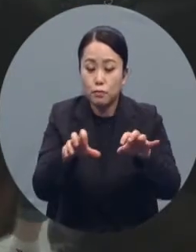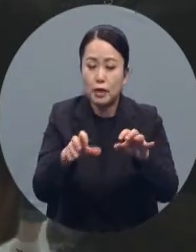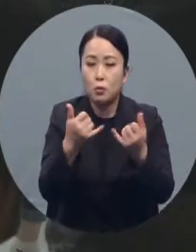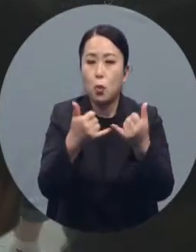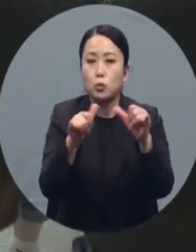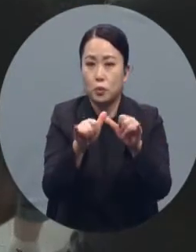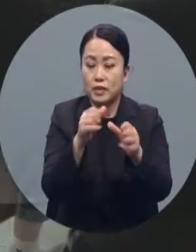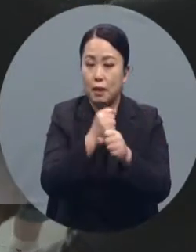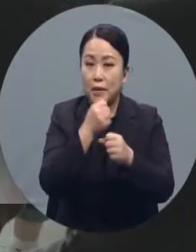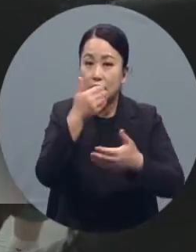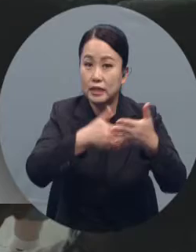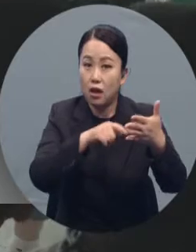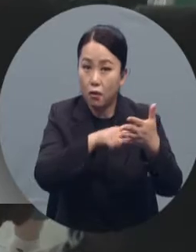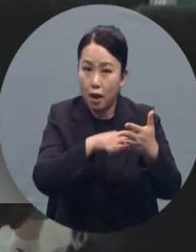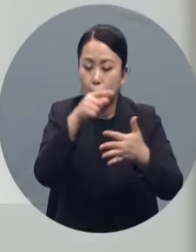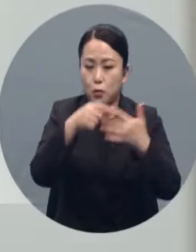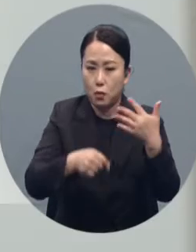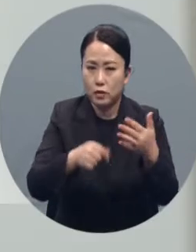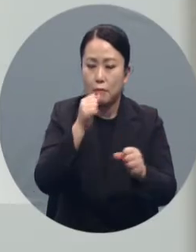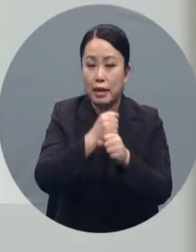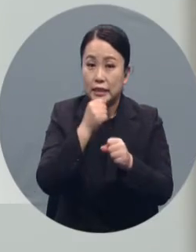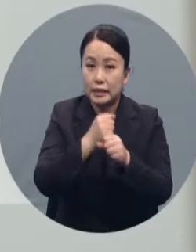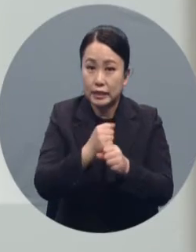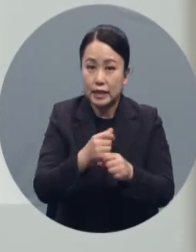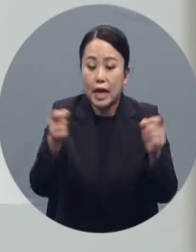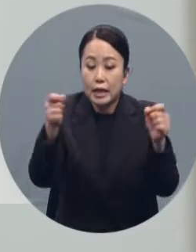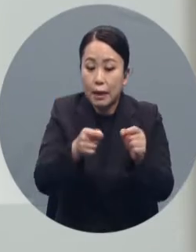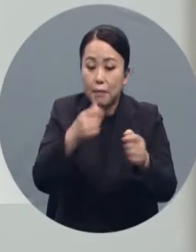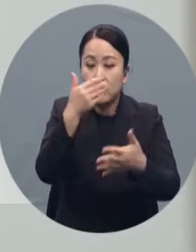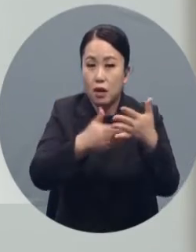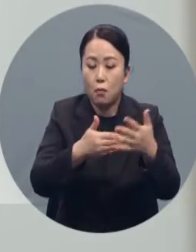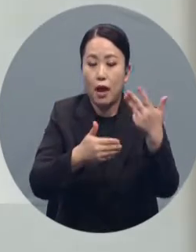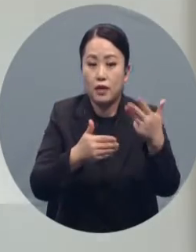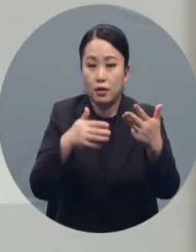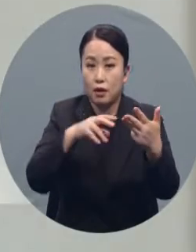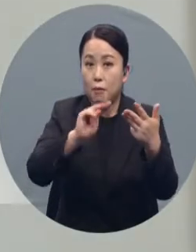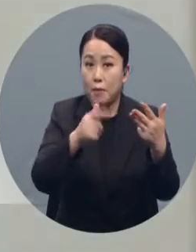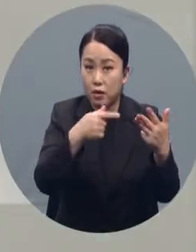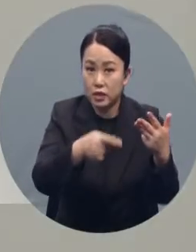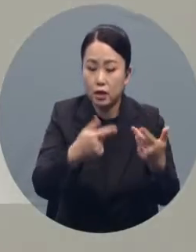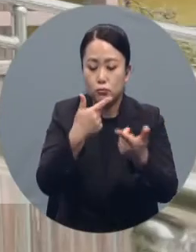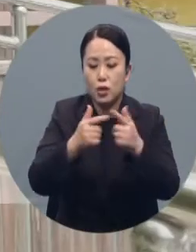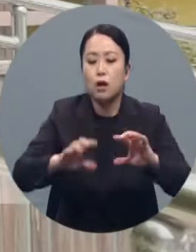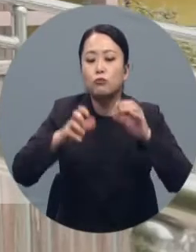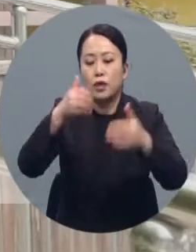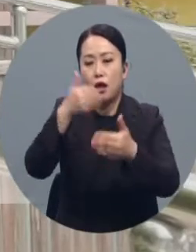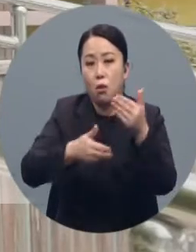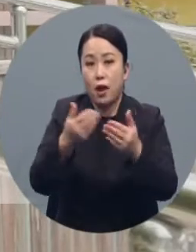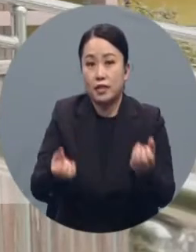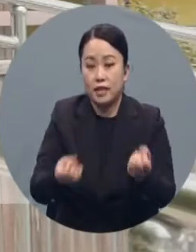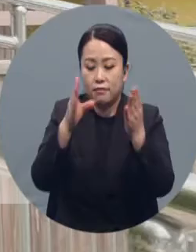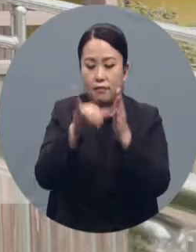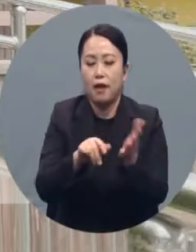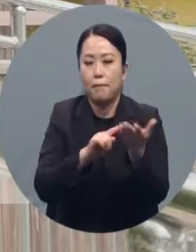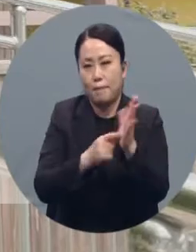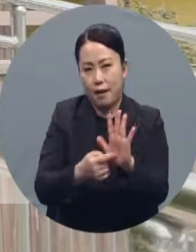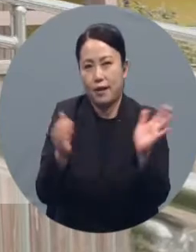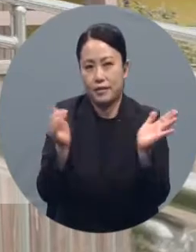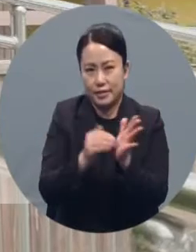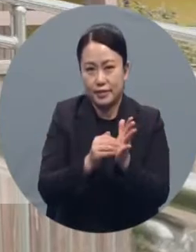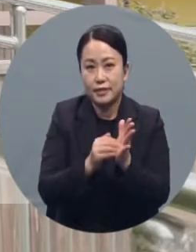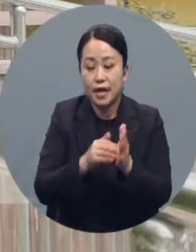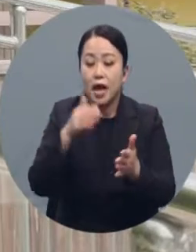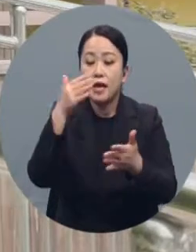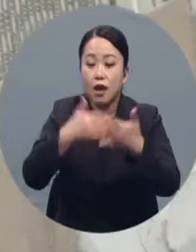영화. 이 프로젝트로 제작된 단편 영화 8편이 부산국제영화제 무대에서 상영됐습니다.